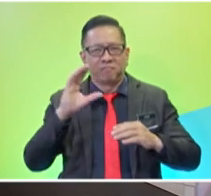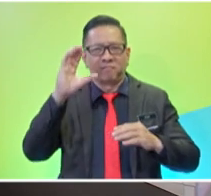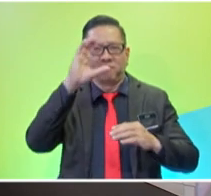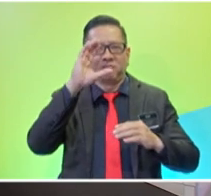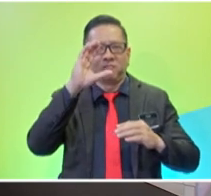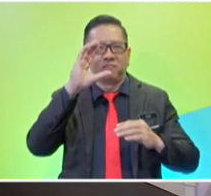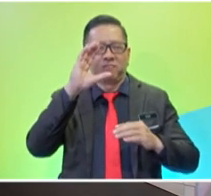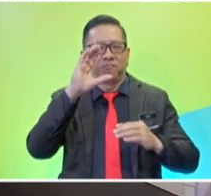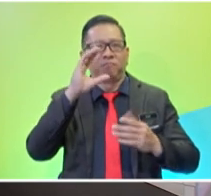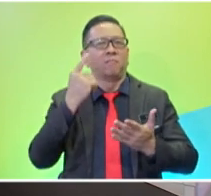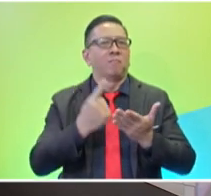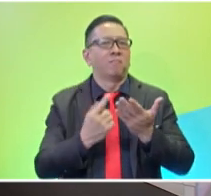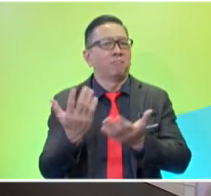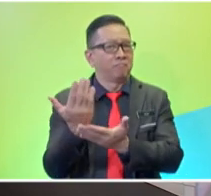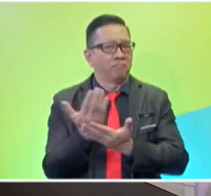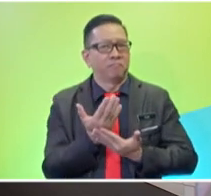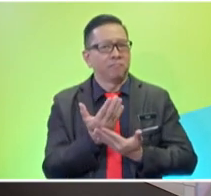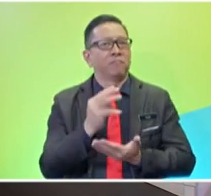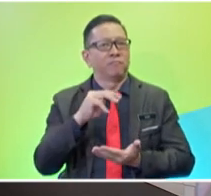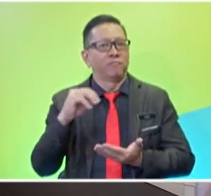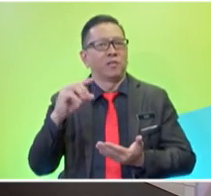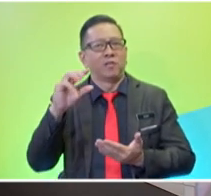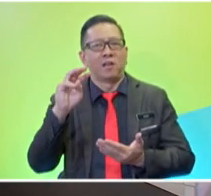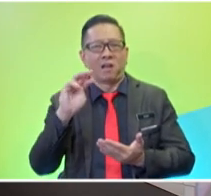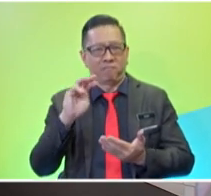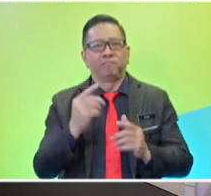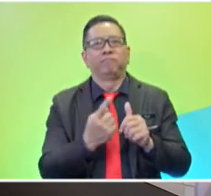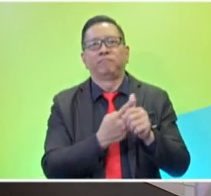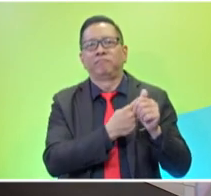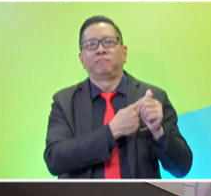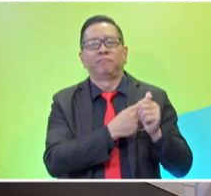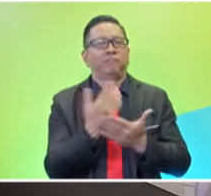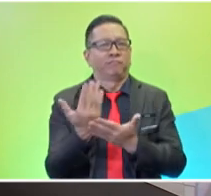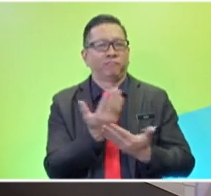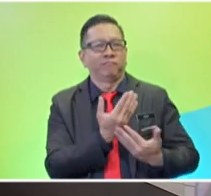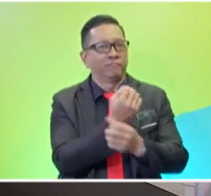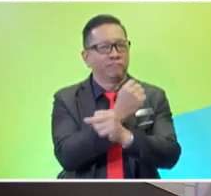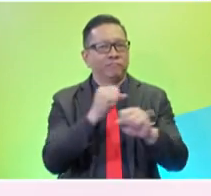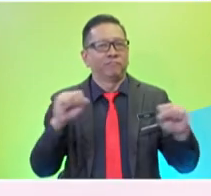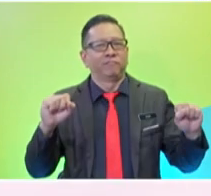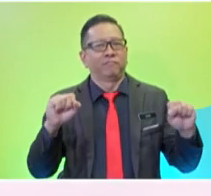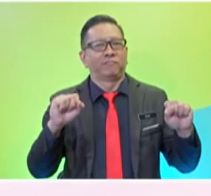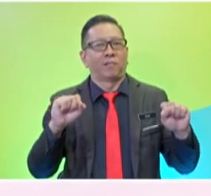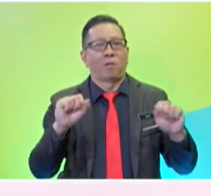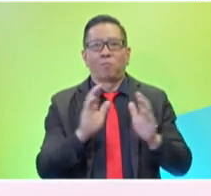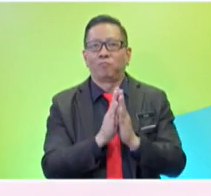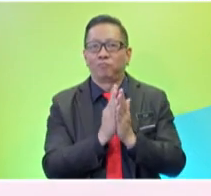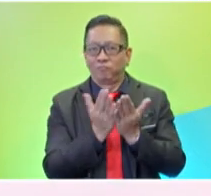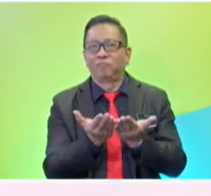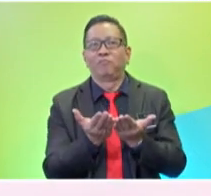apa yang saya nak minta GM terutamanya Oke diminta menyediakan sebuah novel